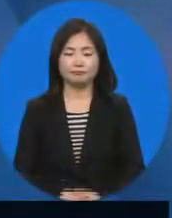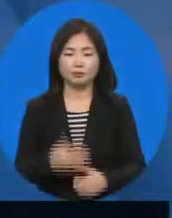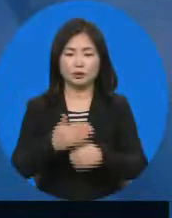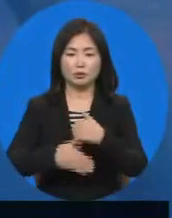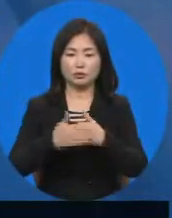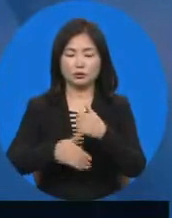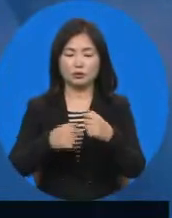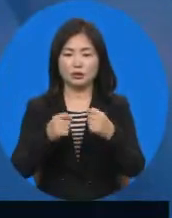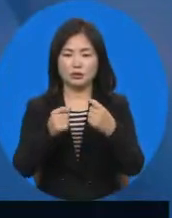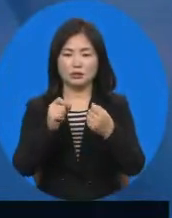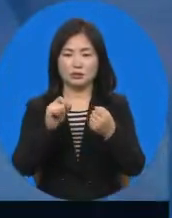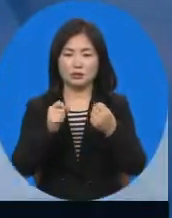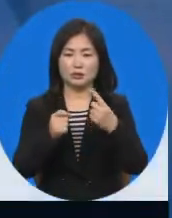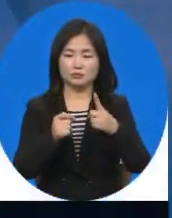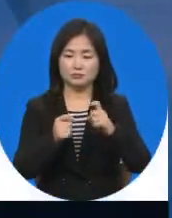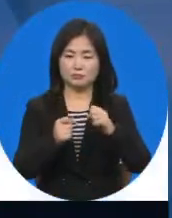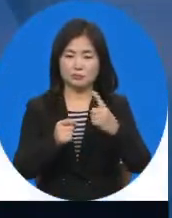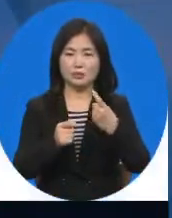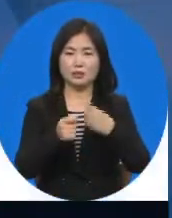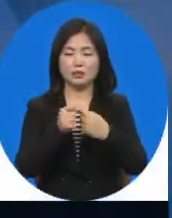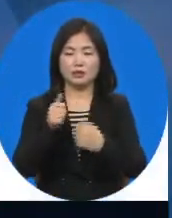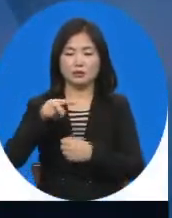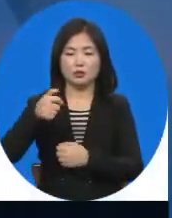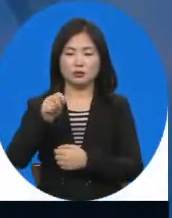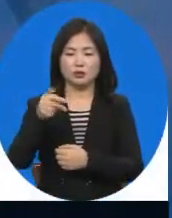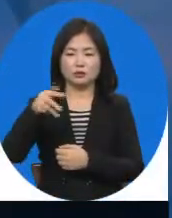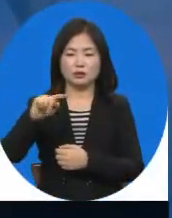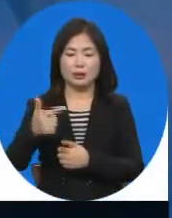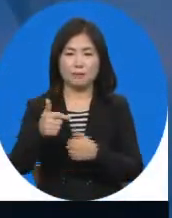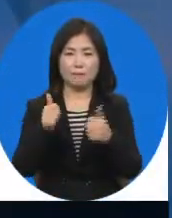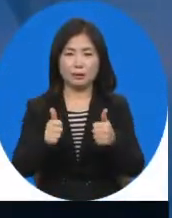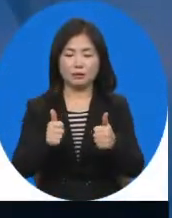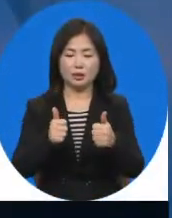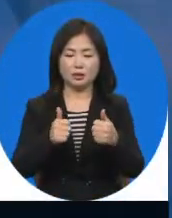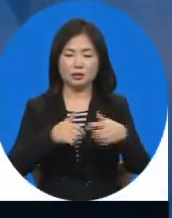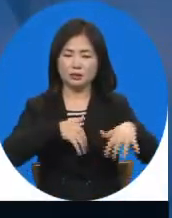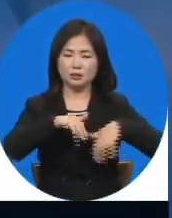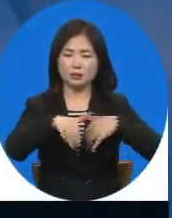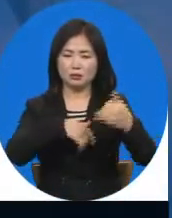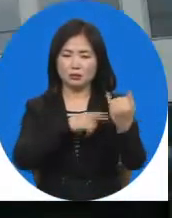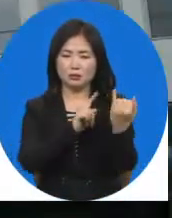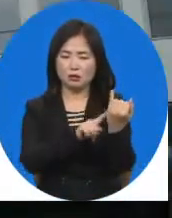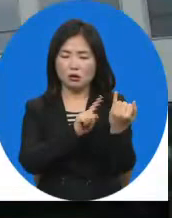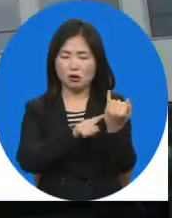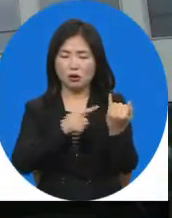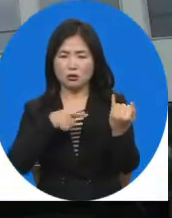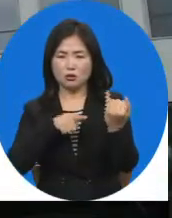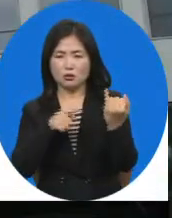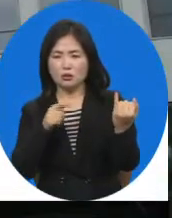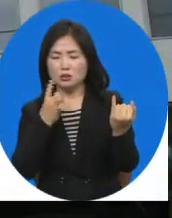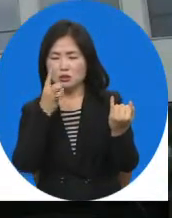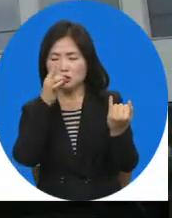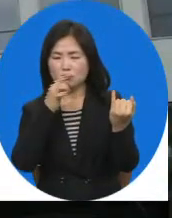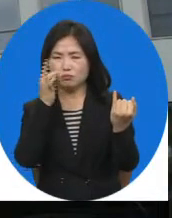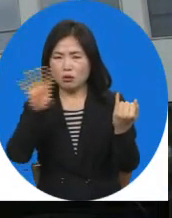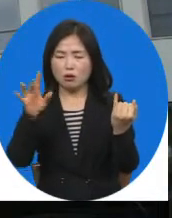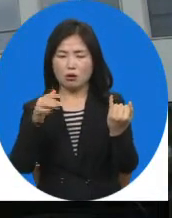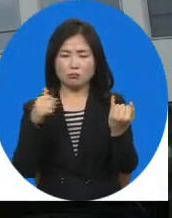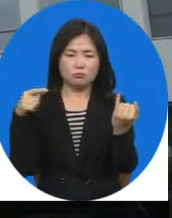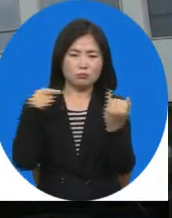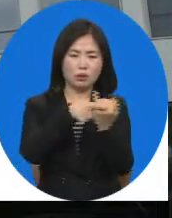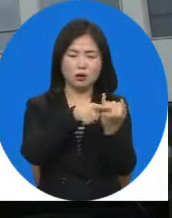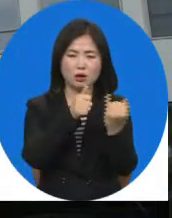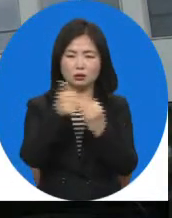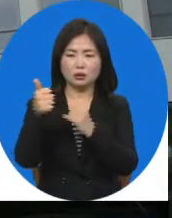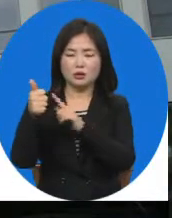대구지법 제 11형사부 소년 찬 부장판사 는 이 기간에 10대 여성을 이유없이 흉기로 찌른 혐의로 기소된 40